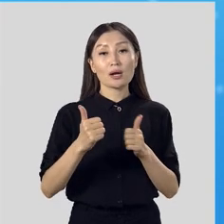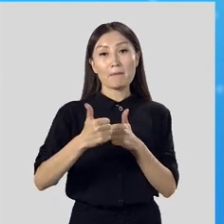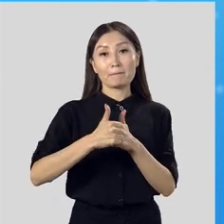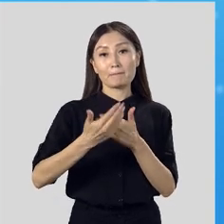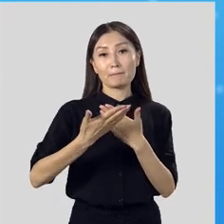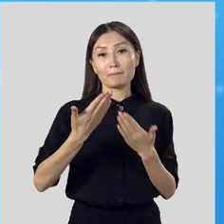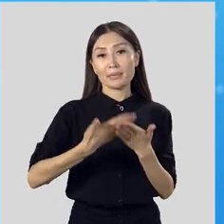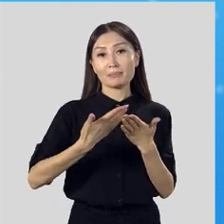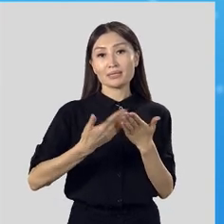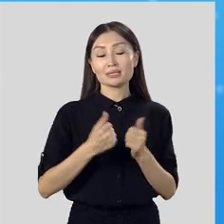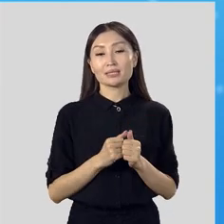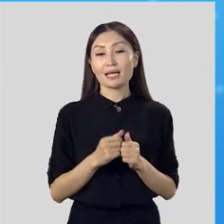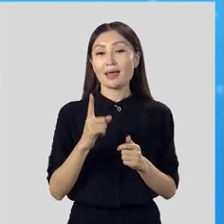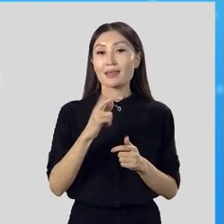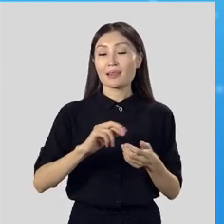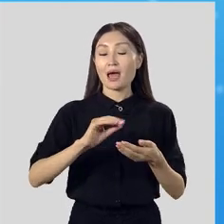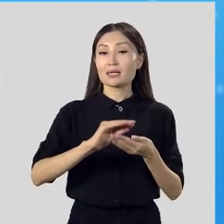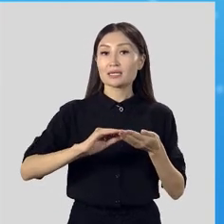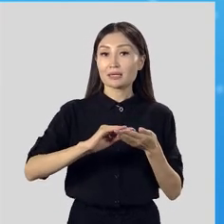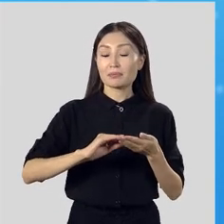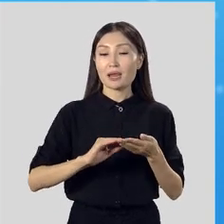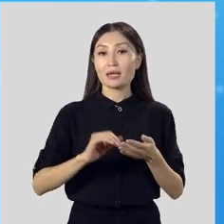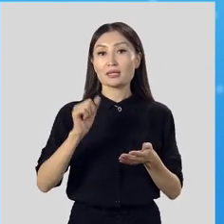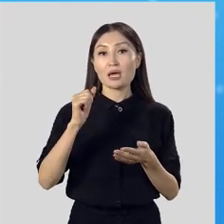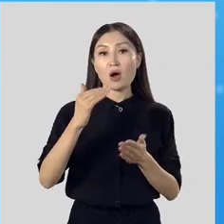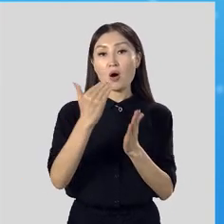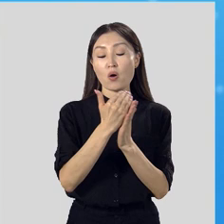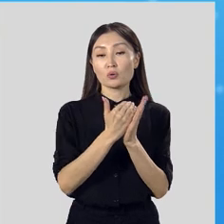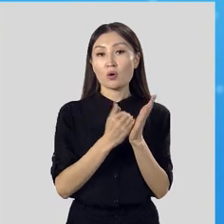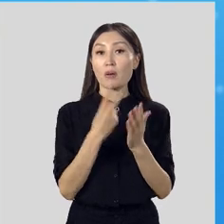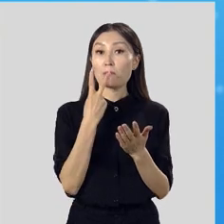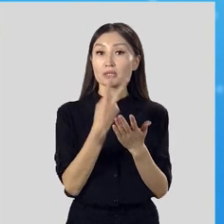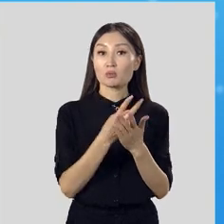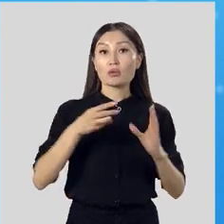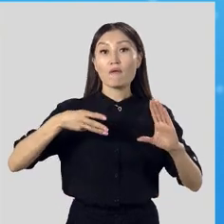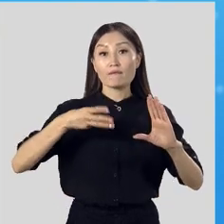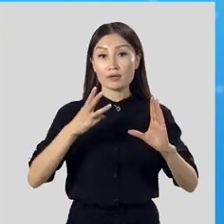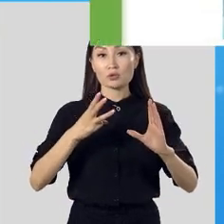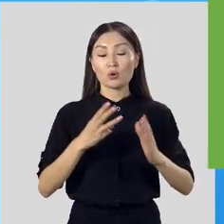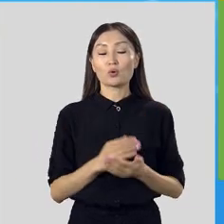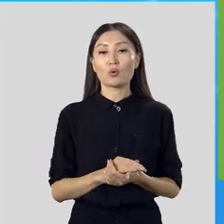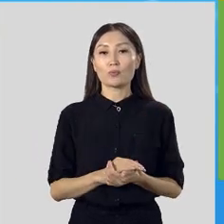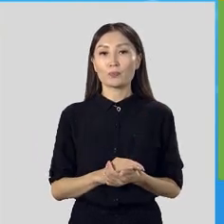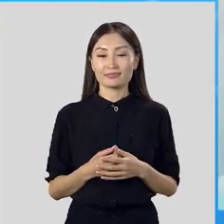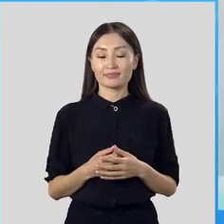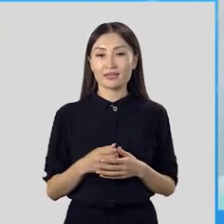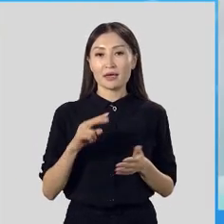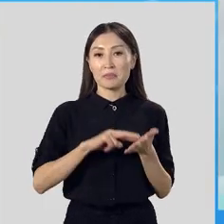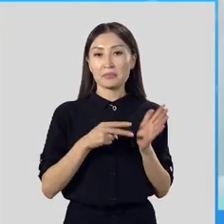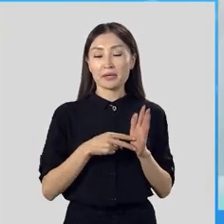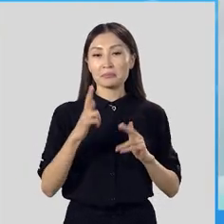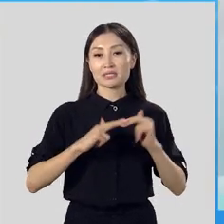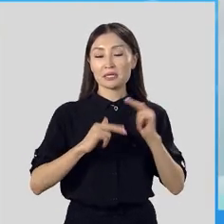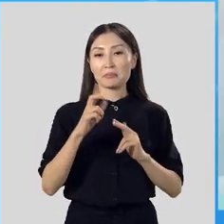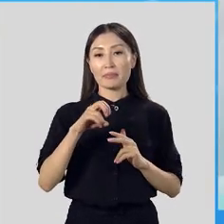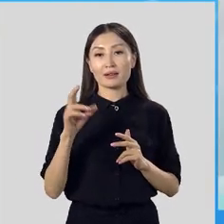приблизительно. Для закрепления материала давайте посмотрим видеофрагмент. План